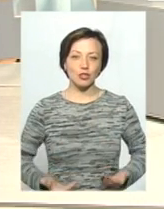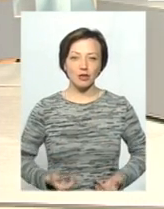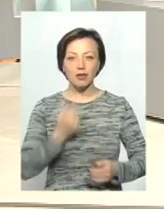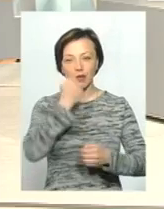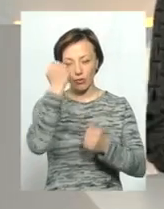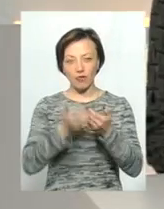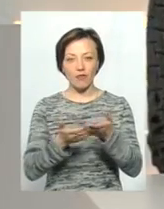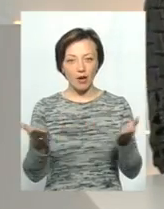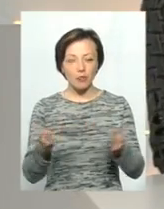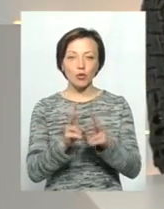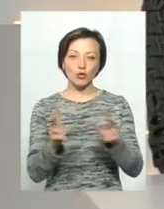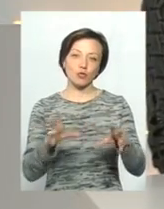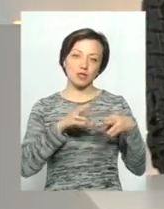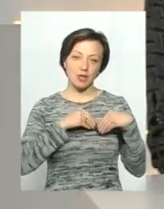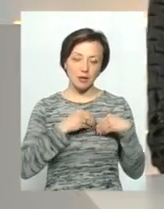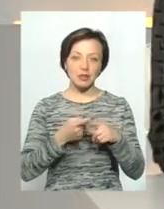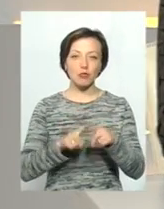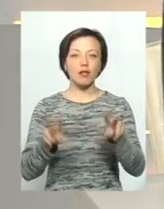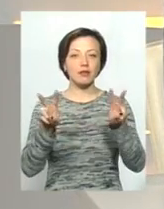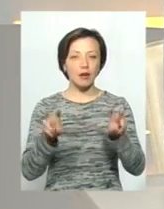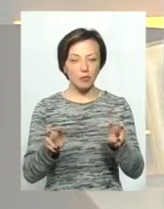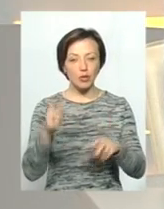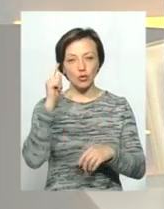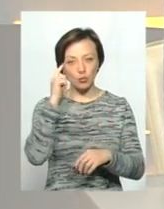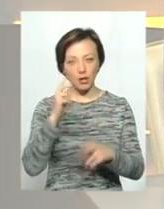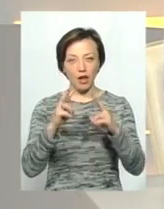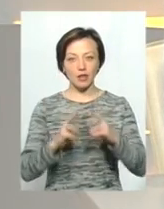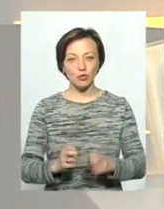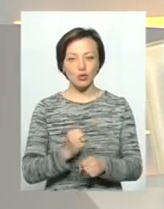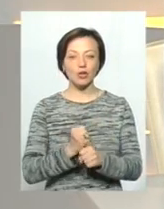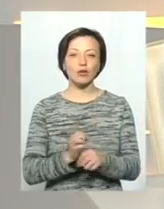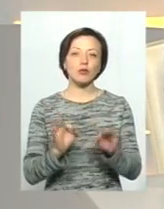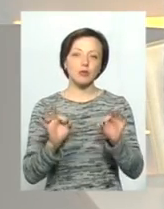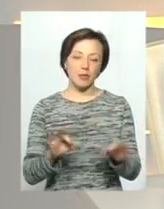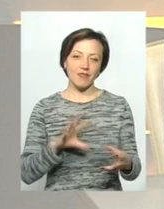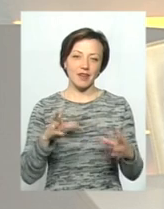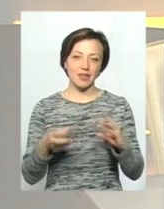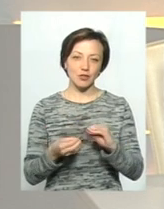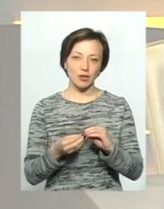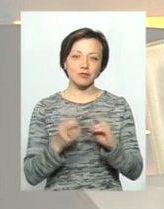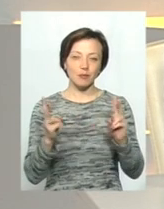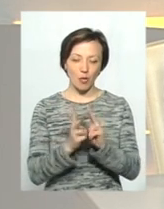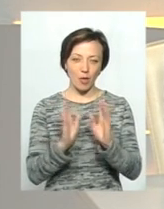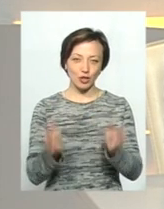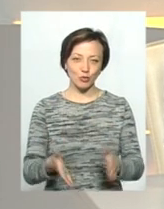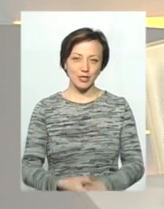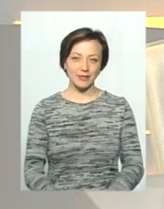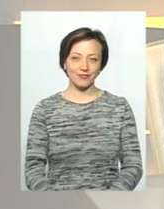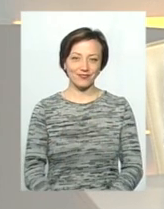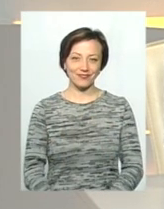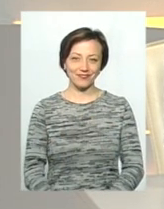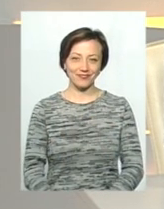Дякую вам, дякую всім, спасибо. Хто був із нами. Дуже це була тема. Думайте, аналізуйте, робіть правильні висновки. Побачимось.